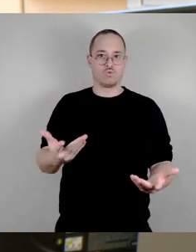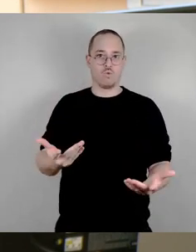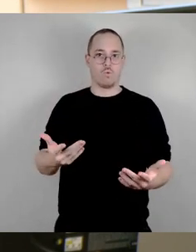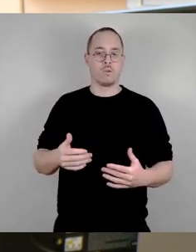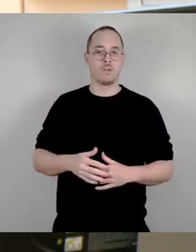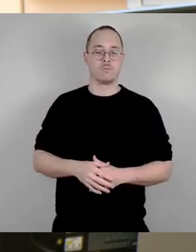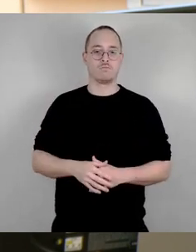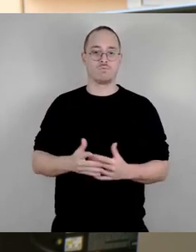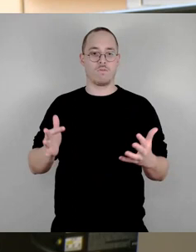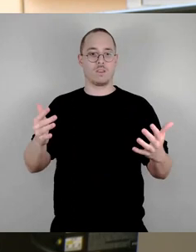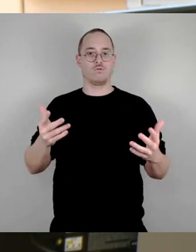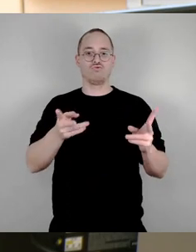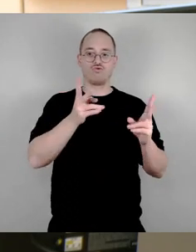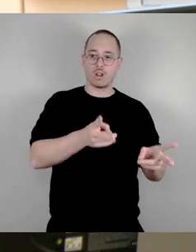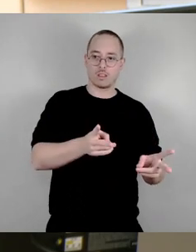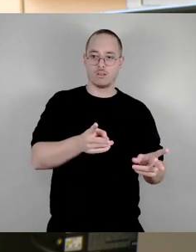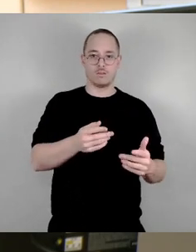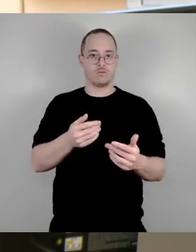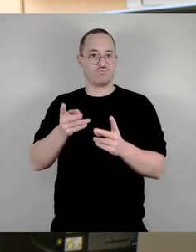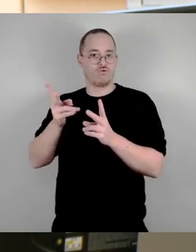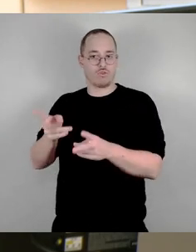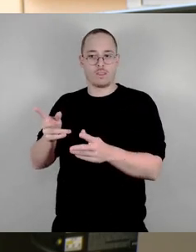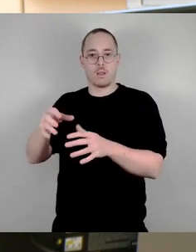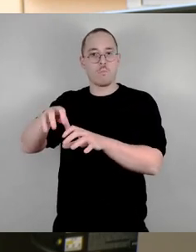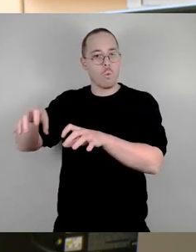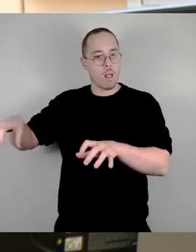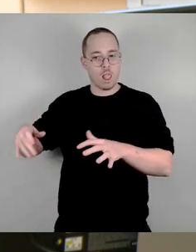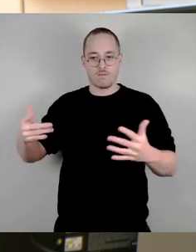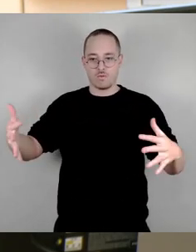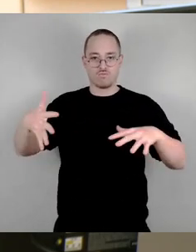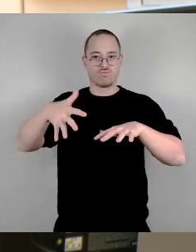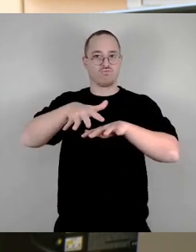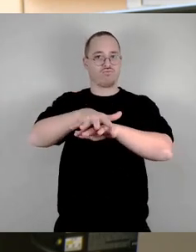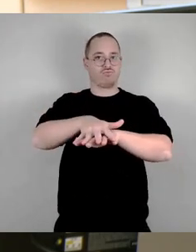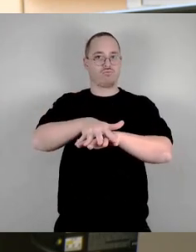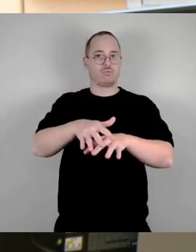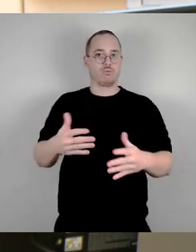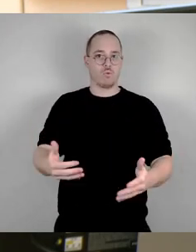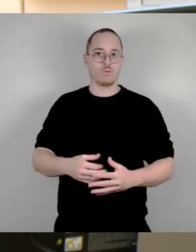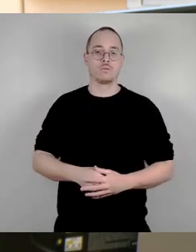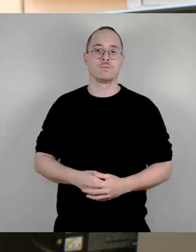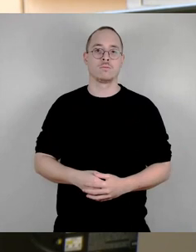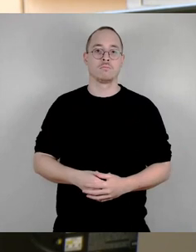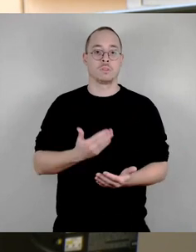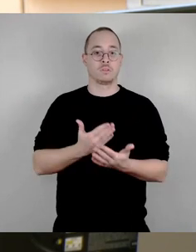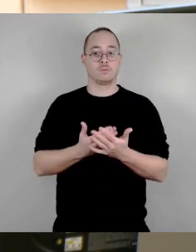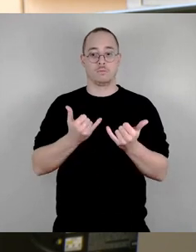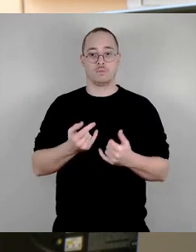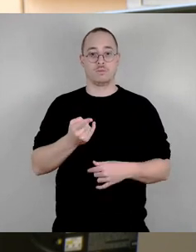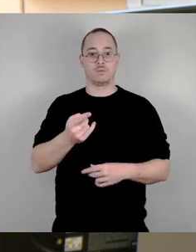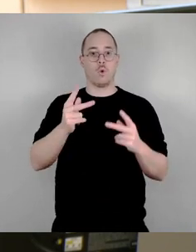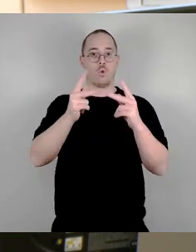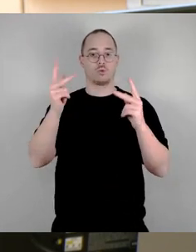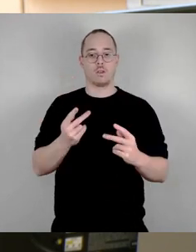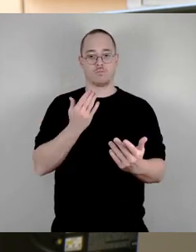wir jetzt natürlich auch das vorgelegte Konzept. Wir finden, dass da wirklich schöne Sachen mit drin sind. Und da